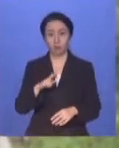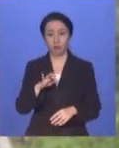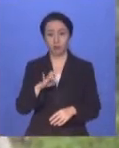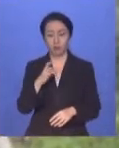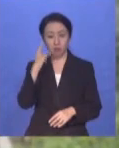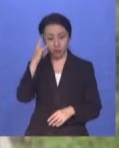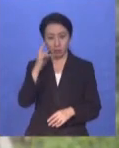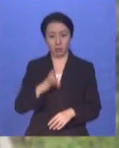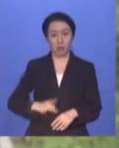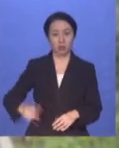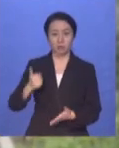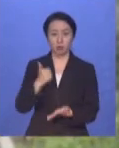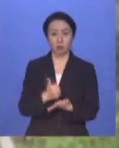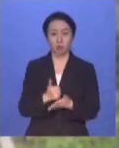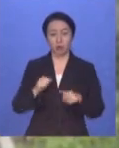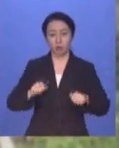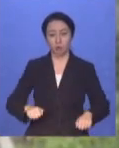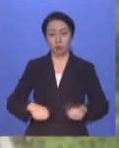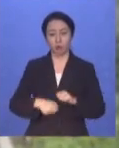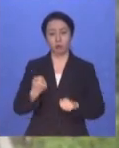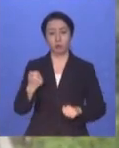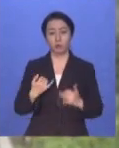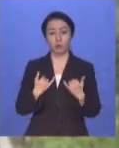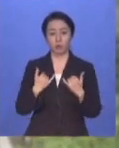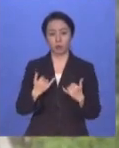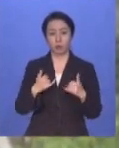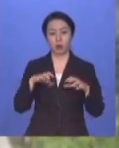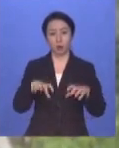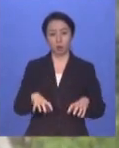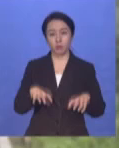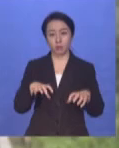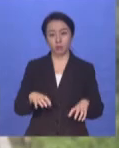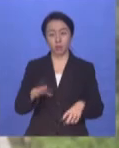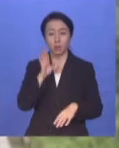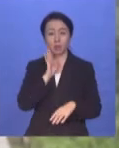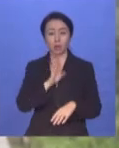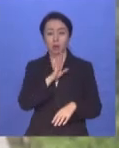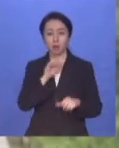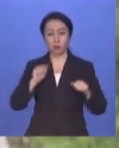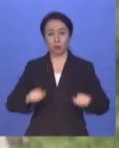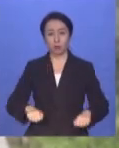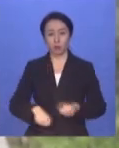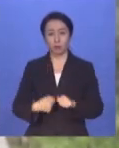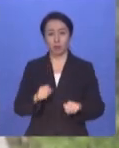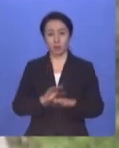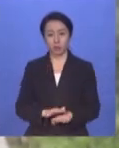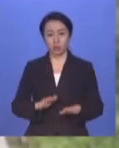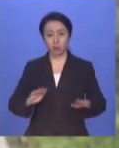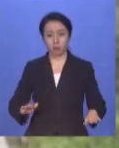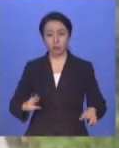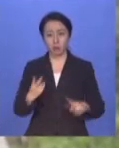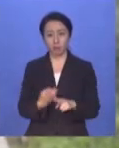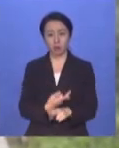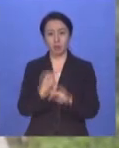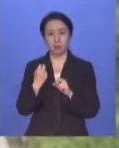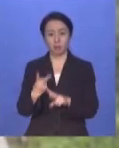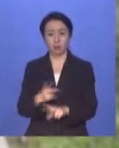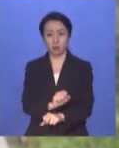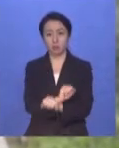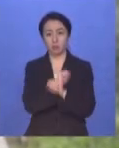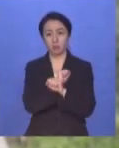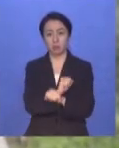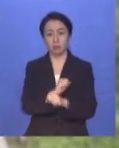Қазақстан Республикасының әкімшілік құқық бұзушылық туралы кодексінде әйелдердің құқықтары мен балалардың қауіпсіздігін қамтамасыз